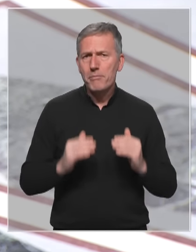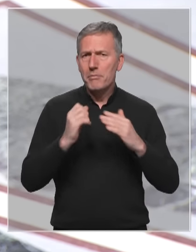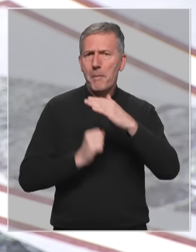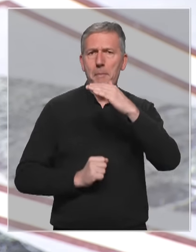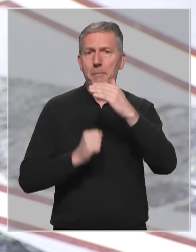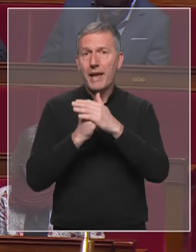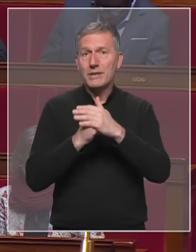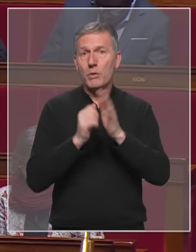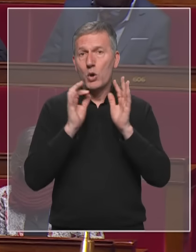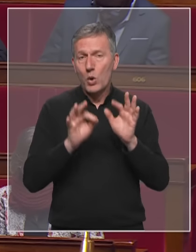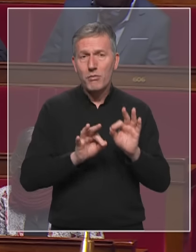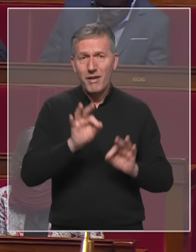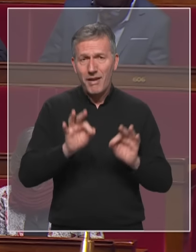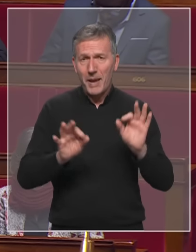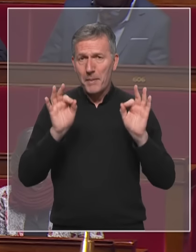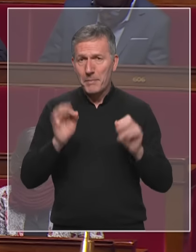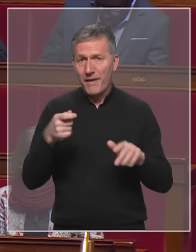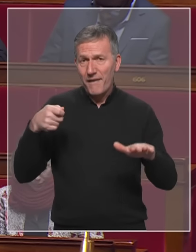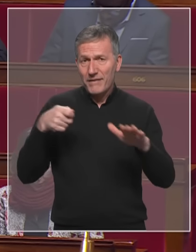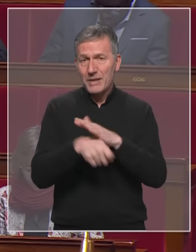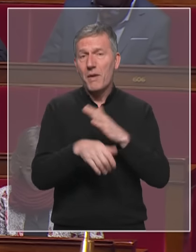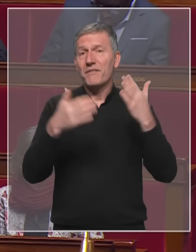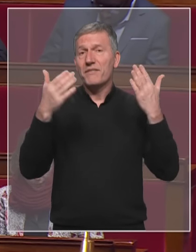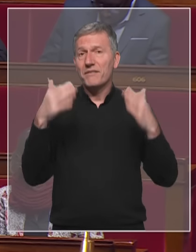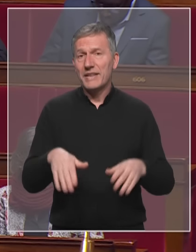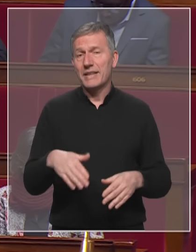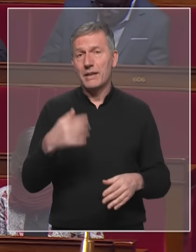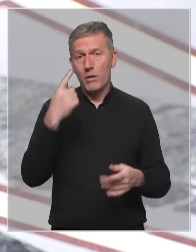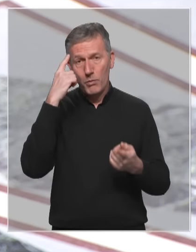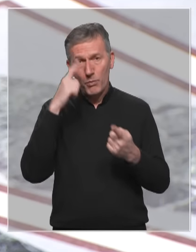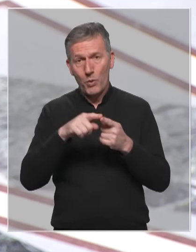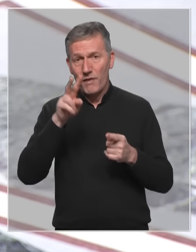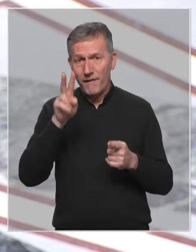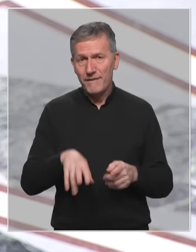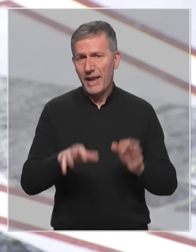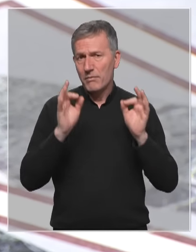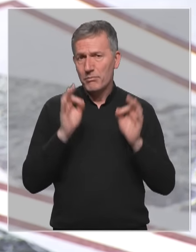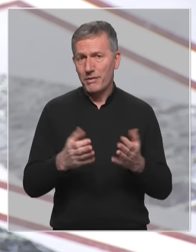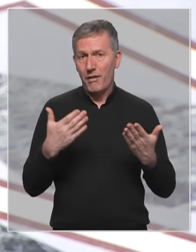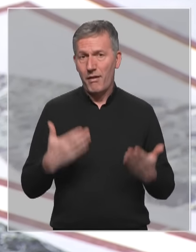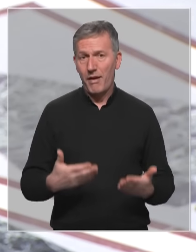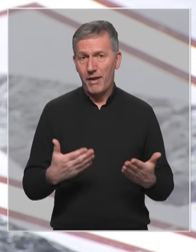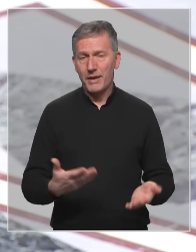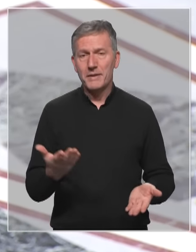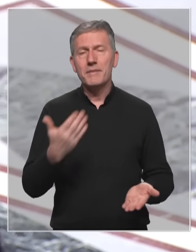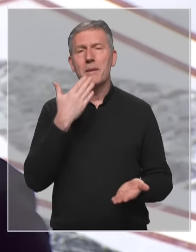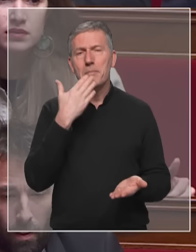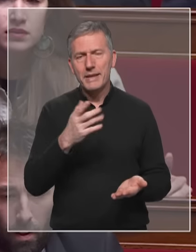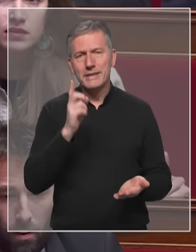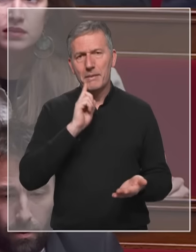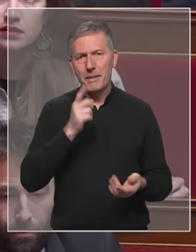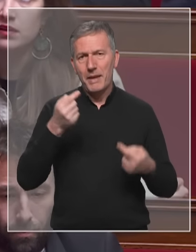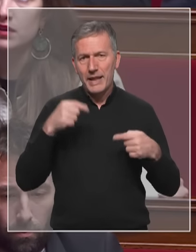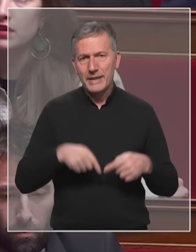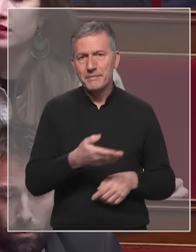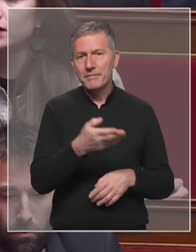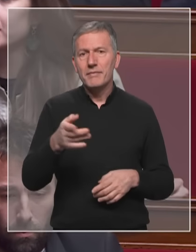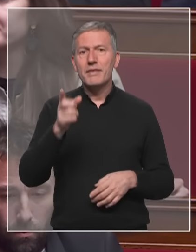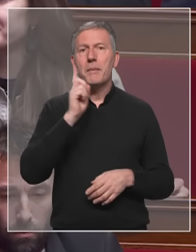a réajusté les financements. Merci beaucoup, Madame la Ministre. Pour être vraiment au rendez-vous des attentes Merci, des professeurs. Madame la Ministre, Madame la